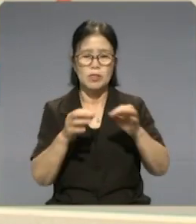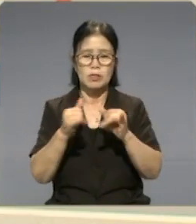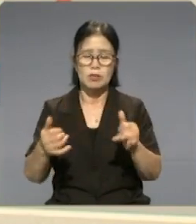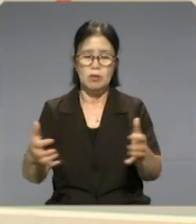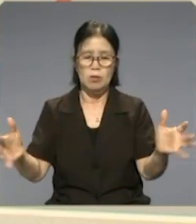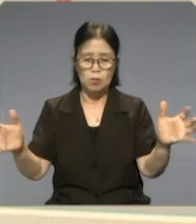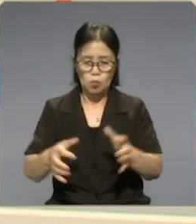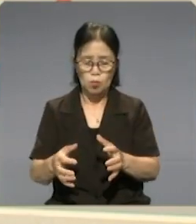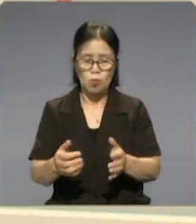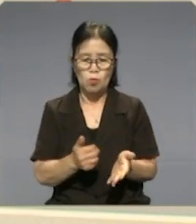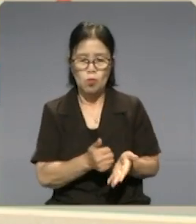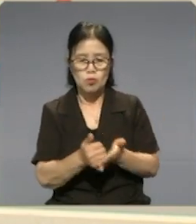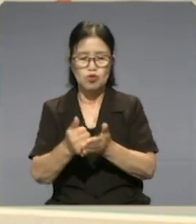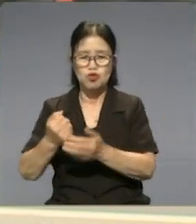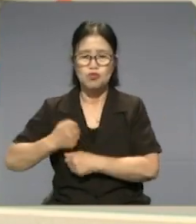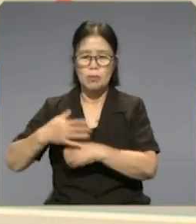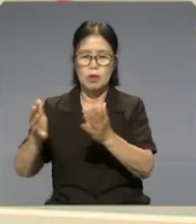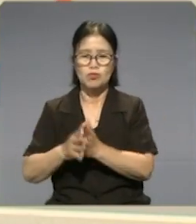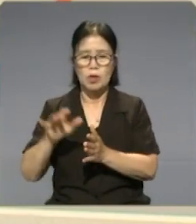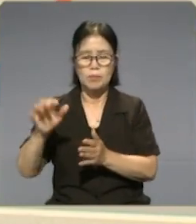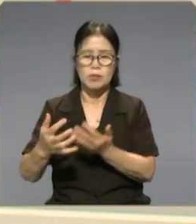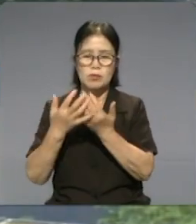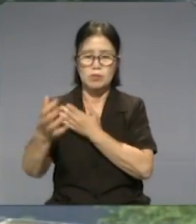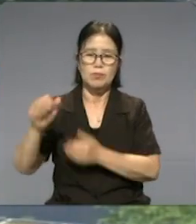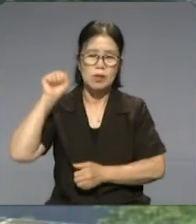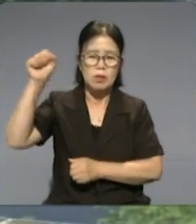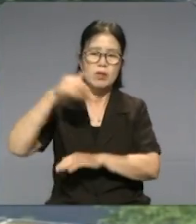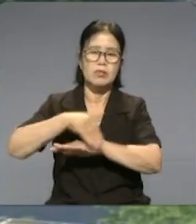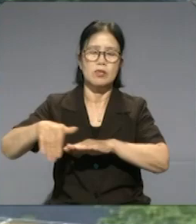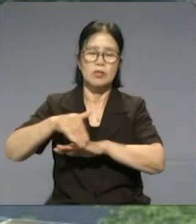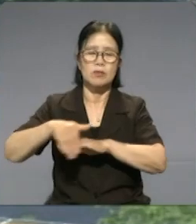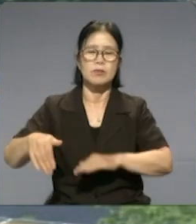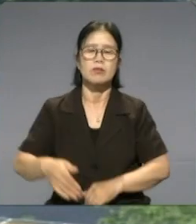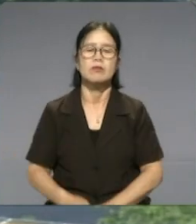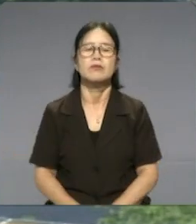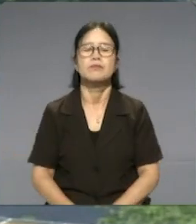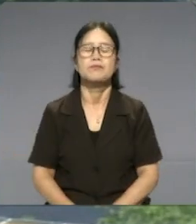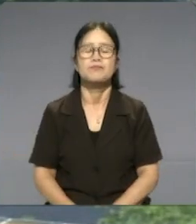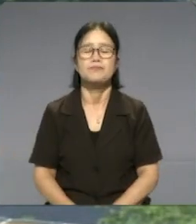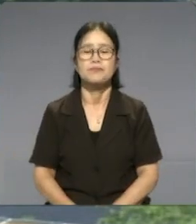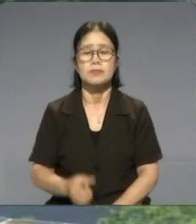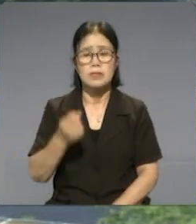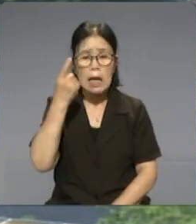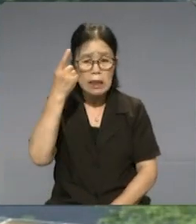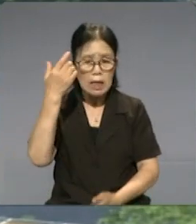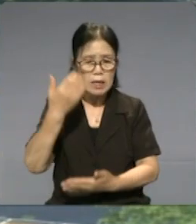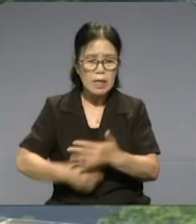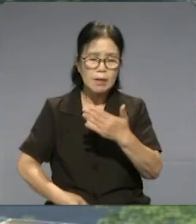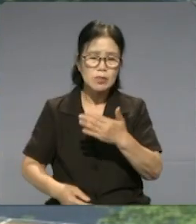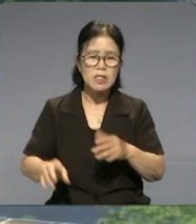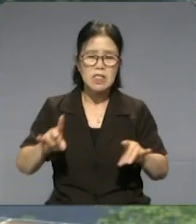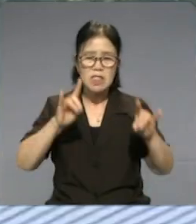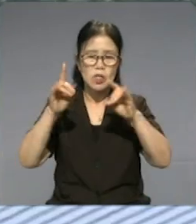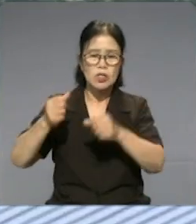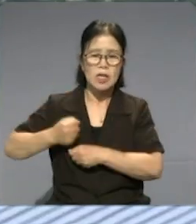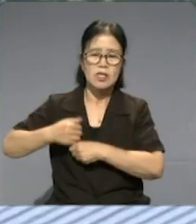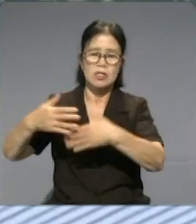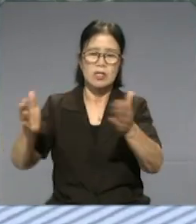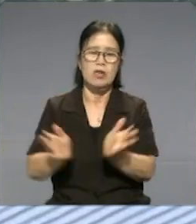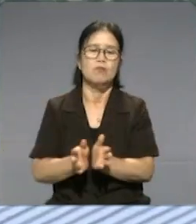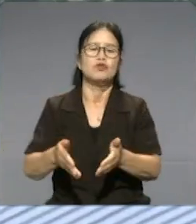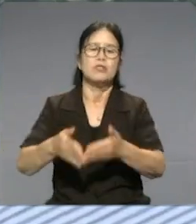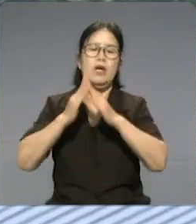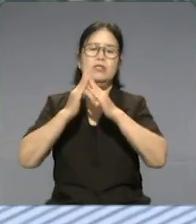주민들을 모시고 예를 들어서 국방부 앞에서 집회를 예정입니다. 한 달도 남지 않은 드론 작전 사령부